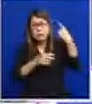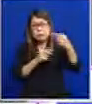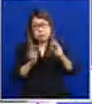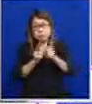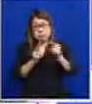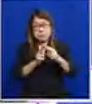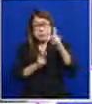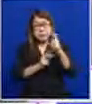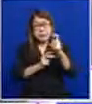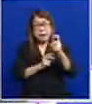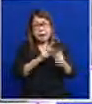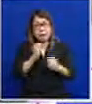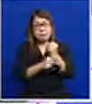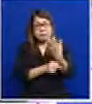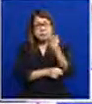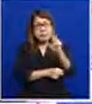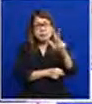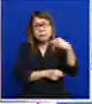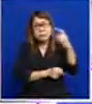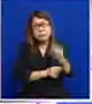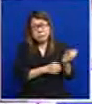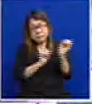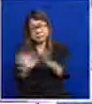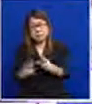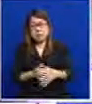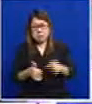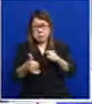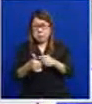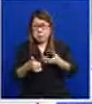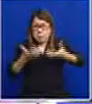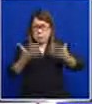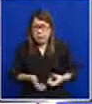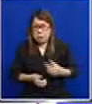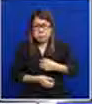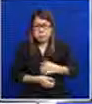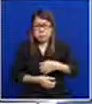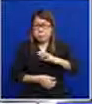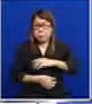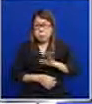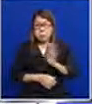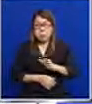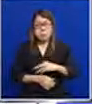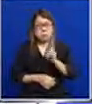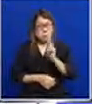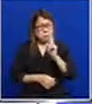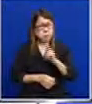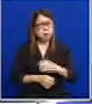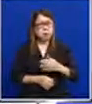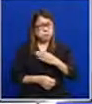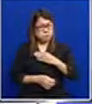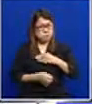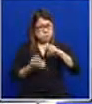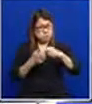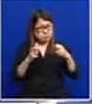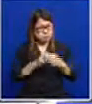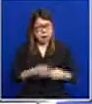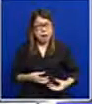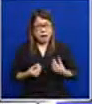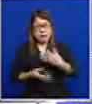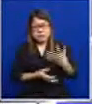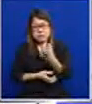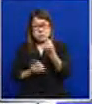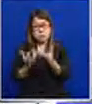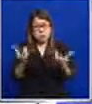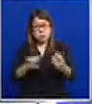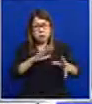นรถไฟเนื่องจากผู้ต้องหามีพฤติกรรมอุกอาจและโหดเหี้ยมเป็นภัยต่อคนสุจริตชนพร้อมสั่งให้คืนของกลางที่ขโม